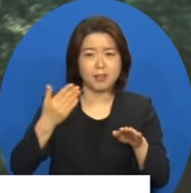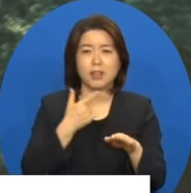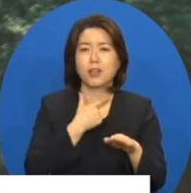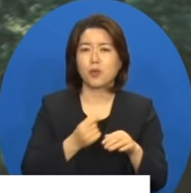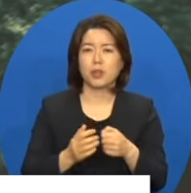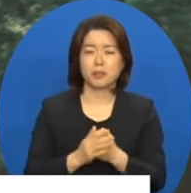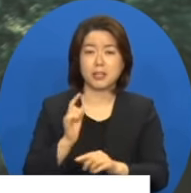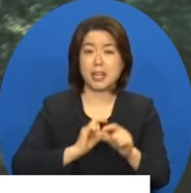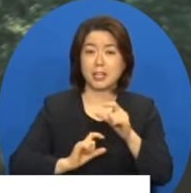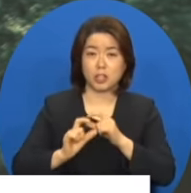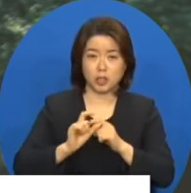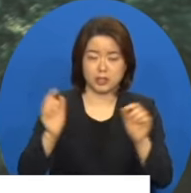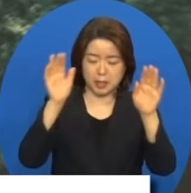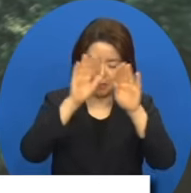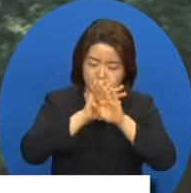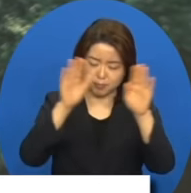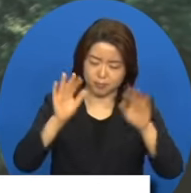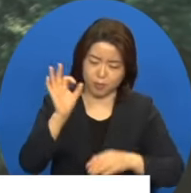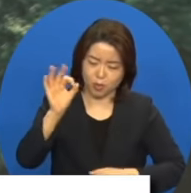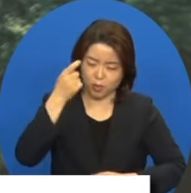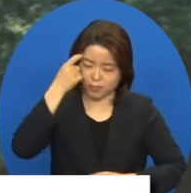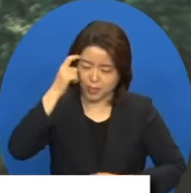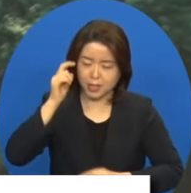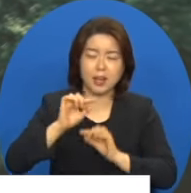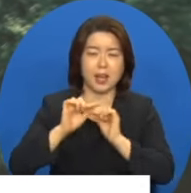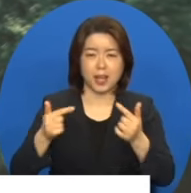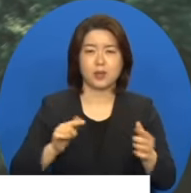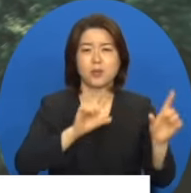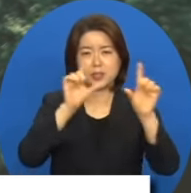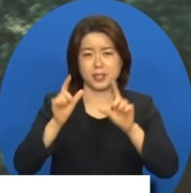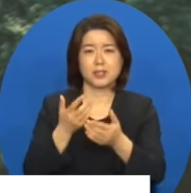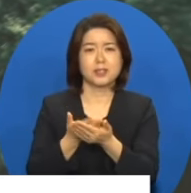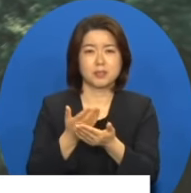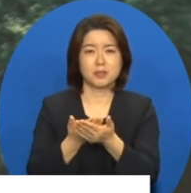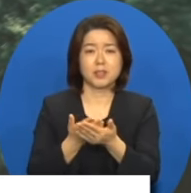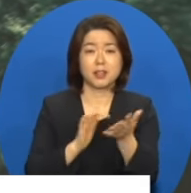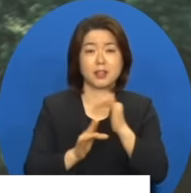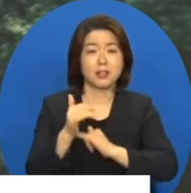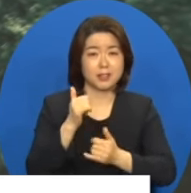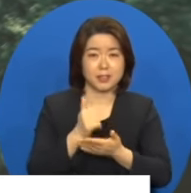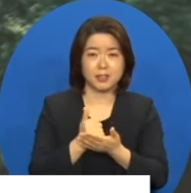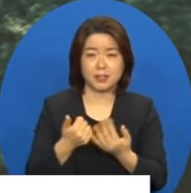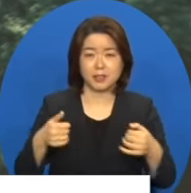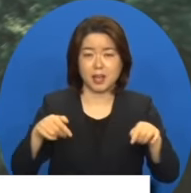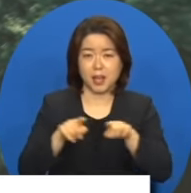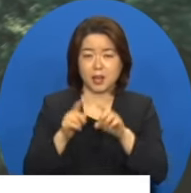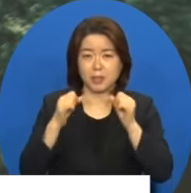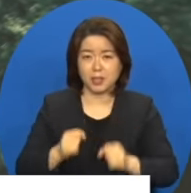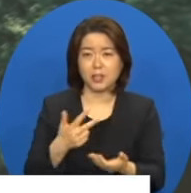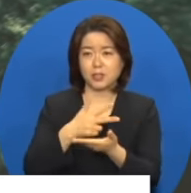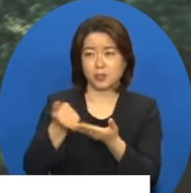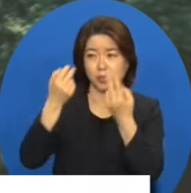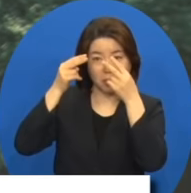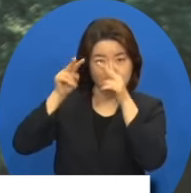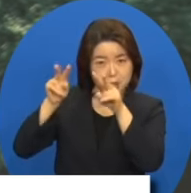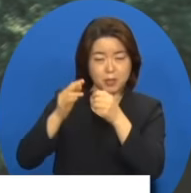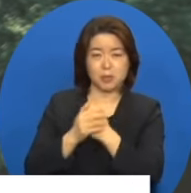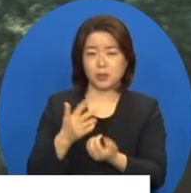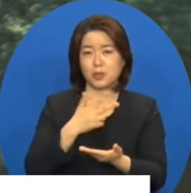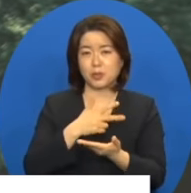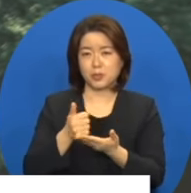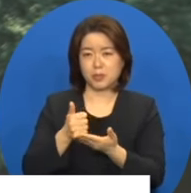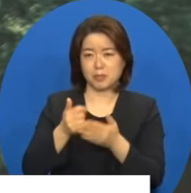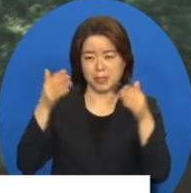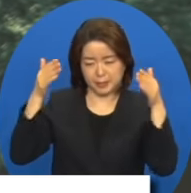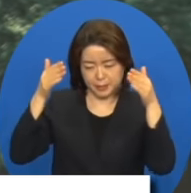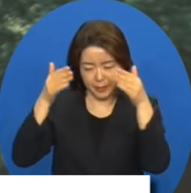더 이상 주야로 돈 묵상하고 살지 않겠습니다. 예수님 함께 계시는 주님을 바라보고 주님만